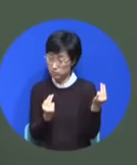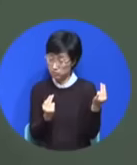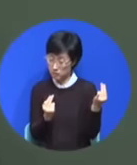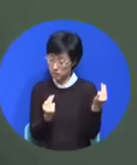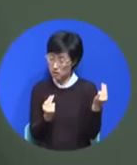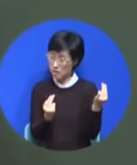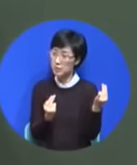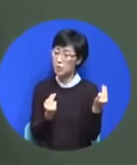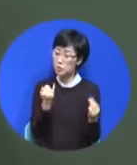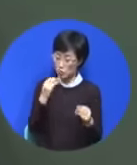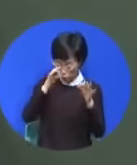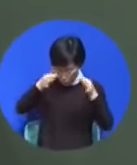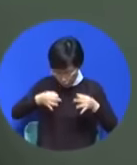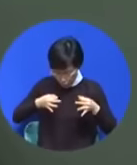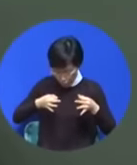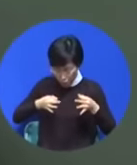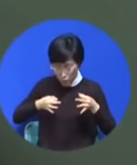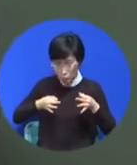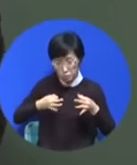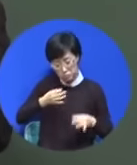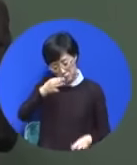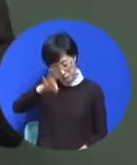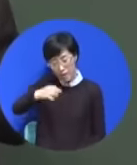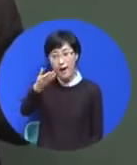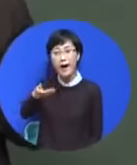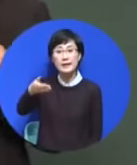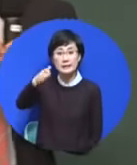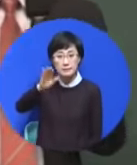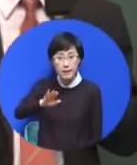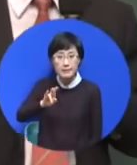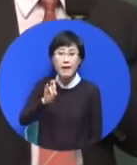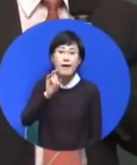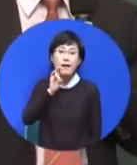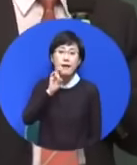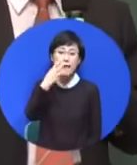처럼 이속에 들어가면 돼요